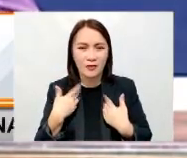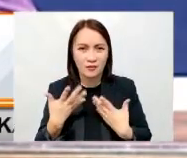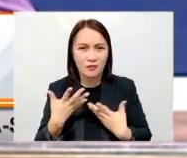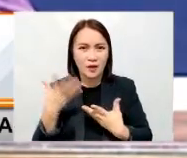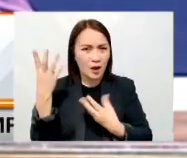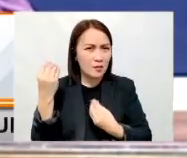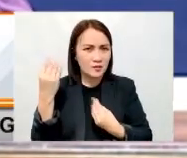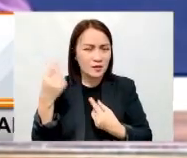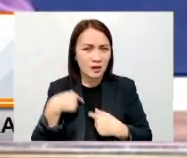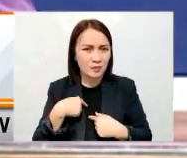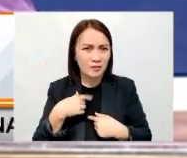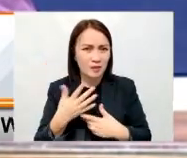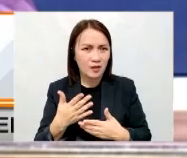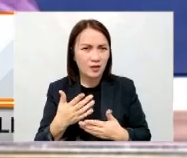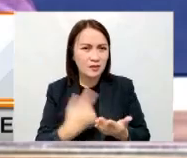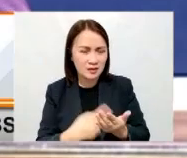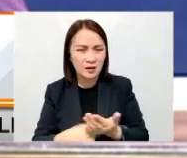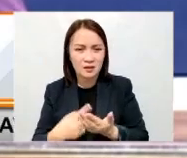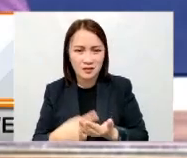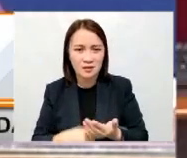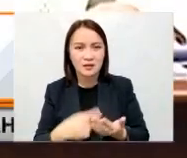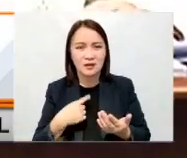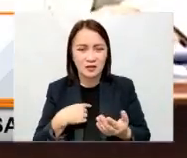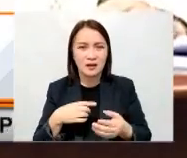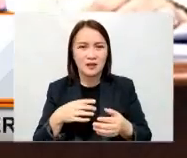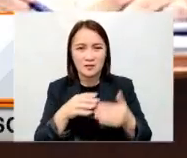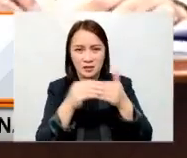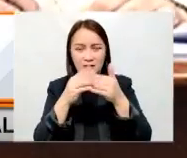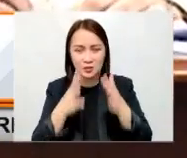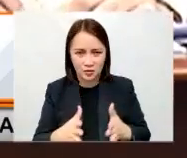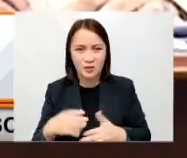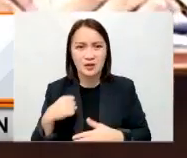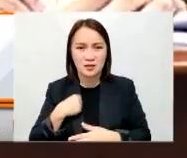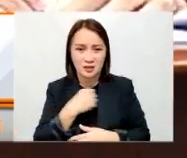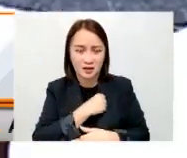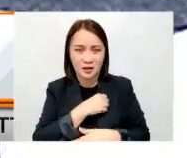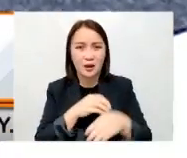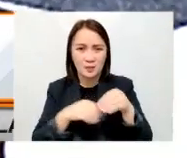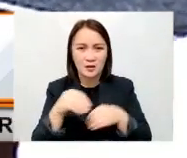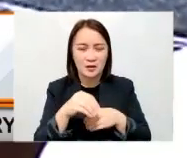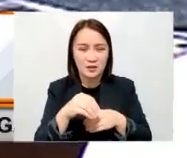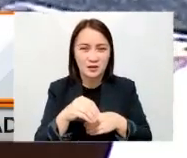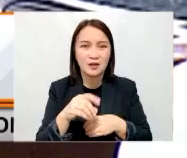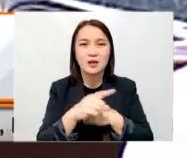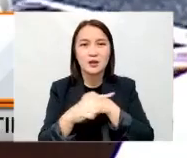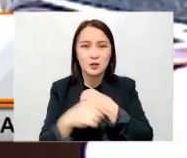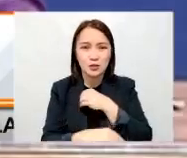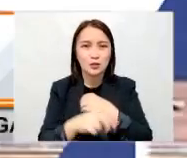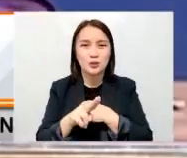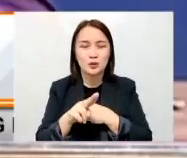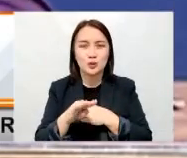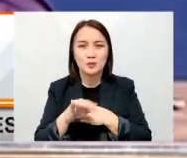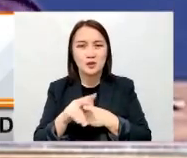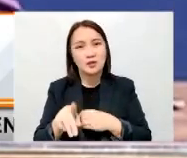na usap-usap ang posible siyang iupo bilang leader ng Senado, kapalit ni Senate President Mig Subiri. Pero hindi raw yan